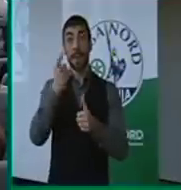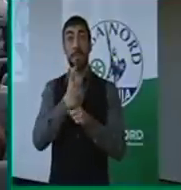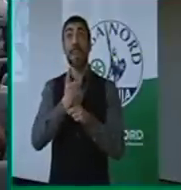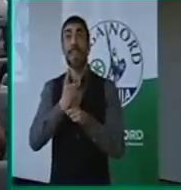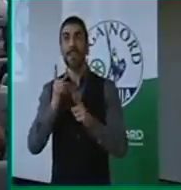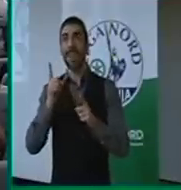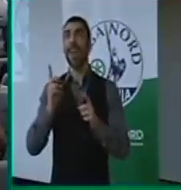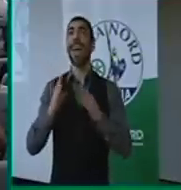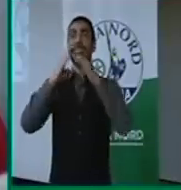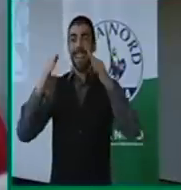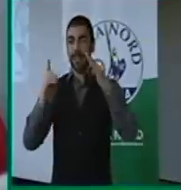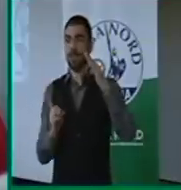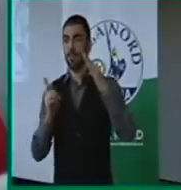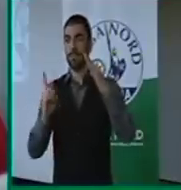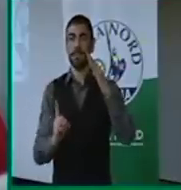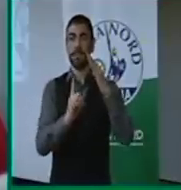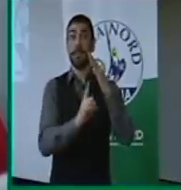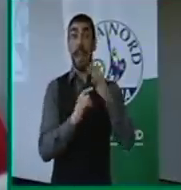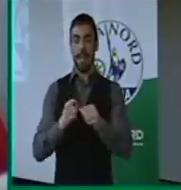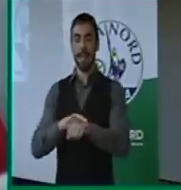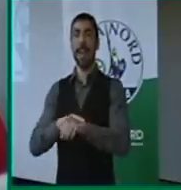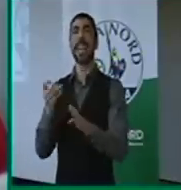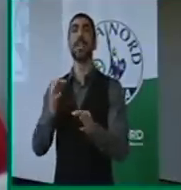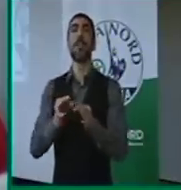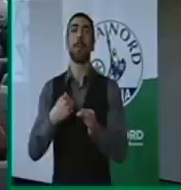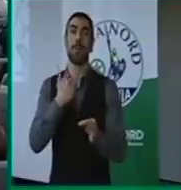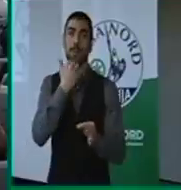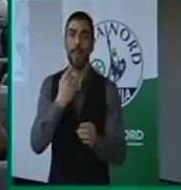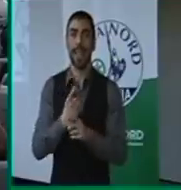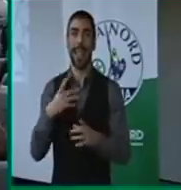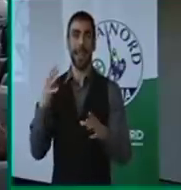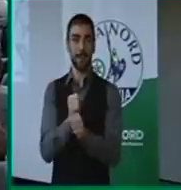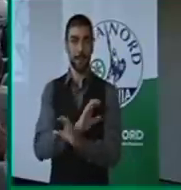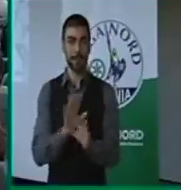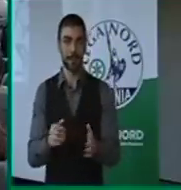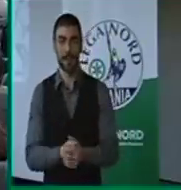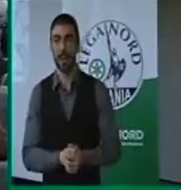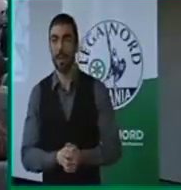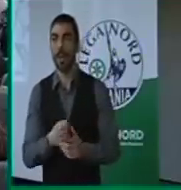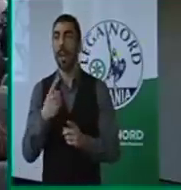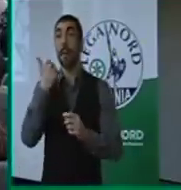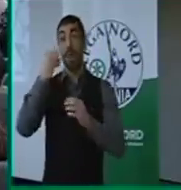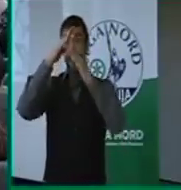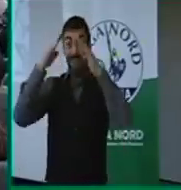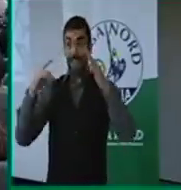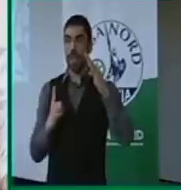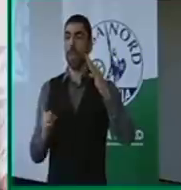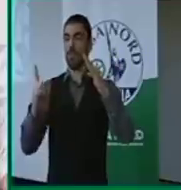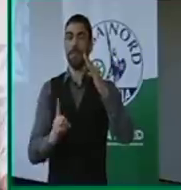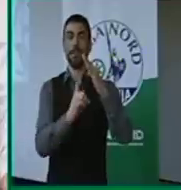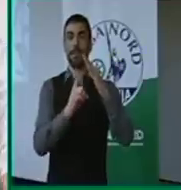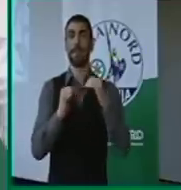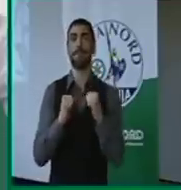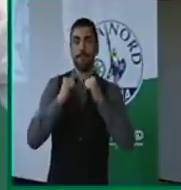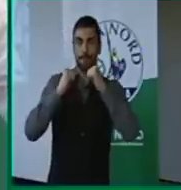tetto squillato 19 minuti quindi devo andare a concludere prima devo puntellare il tetto sulla testa e il